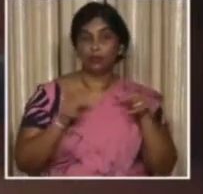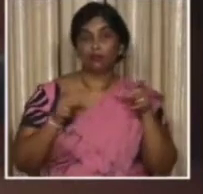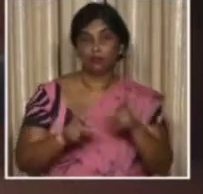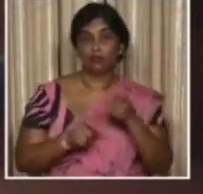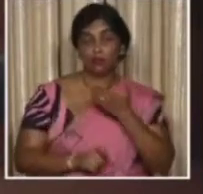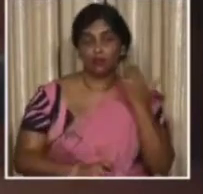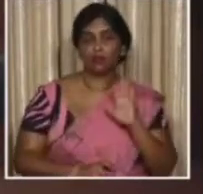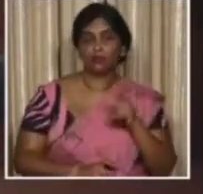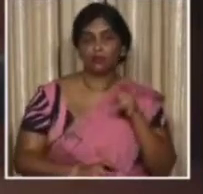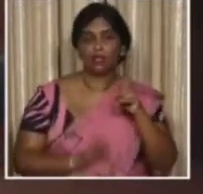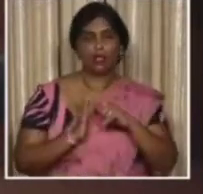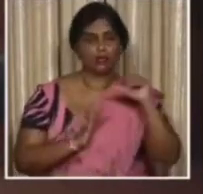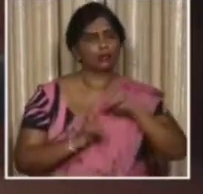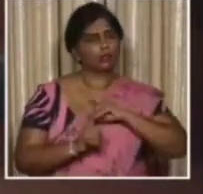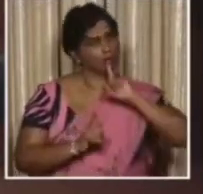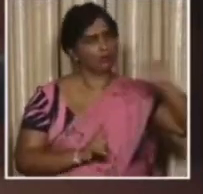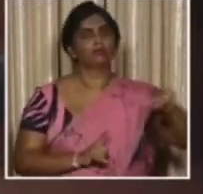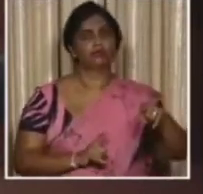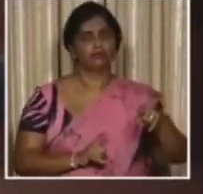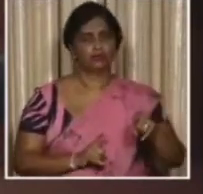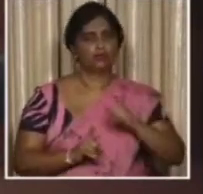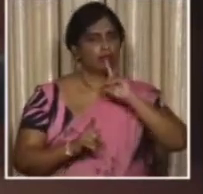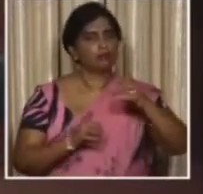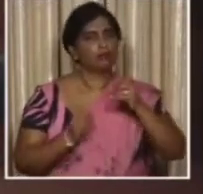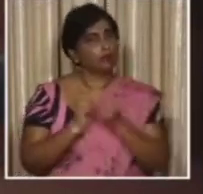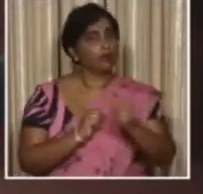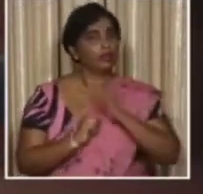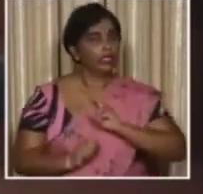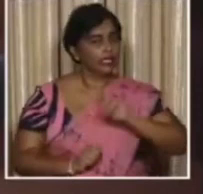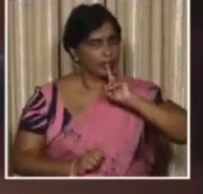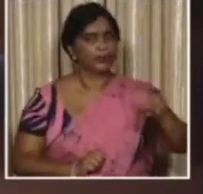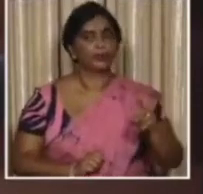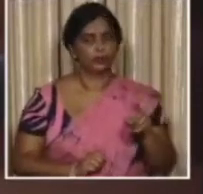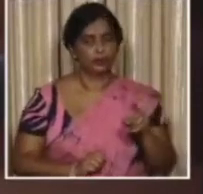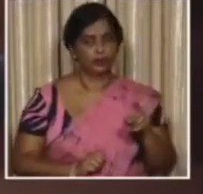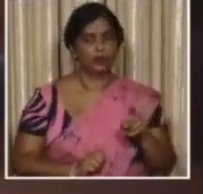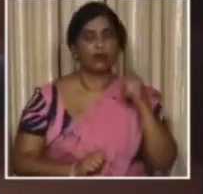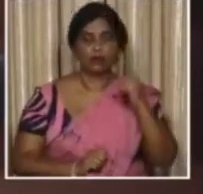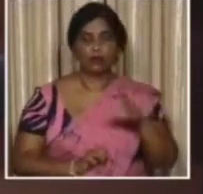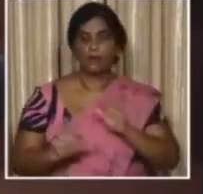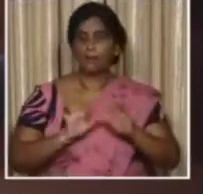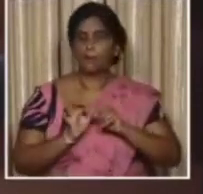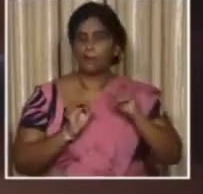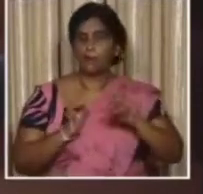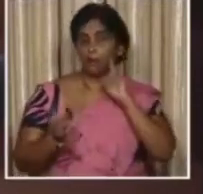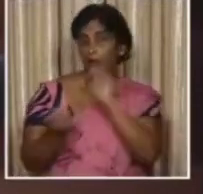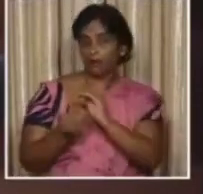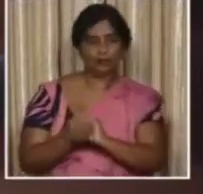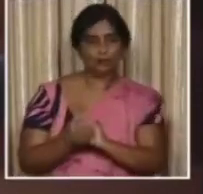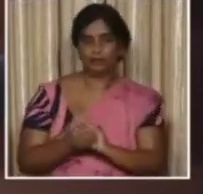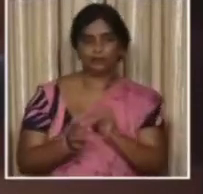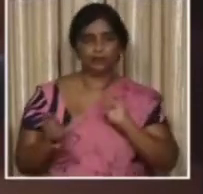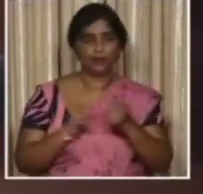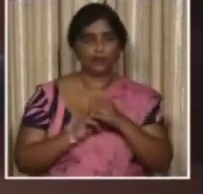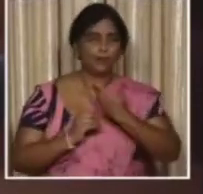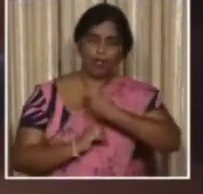kiyala manga obathuma ICC ekata kelin katha karanna katha kala me wede karanna kiyala api illimak thibuna enisa me palaka mandala rakawarana denna nemei me